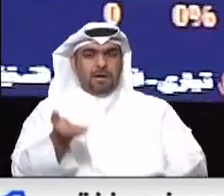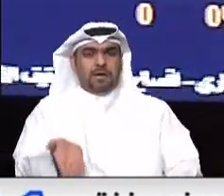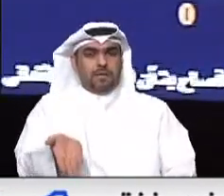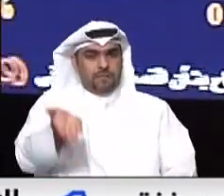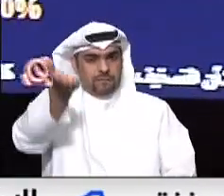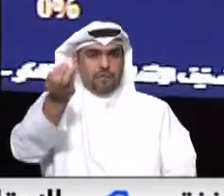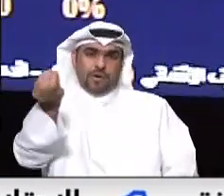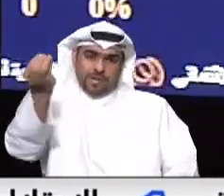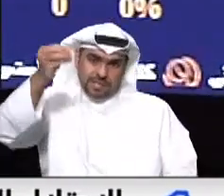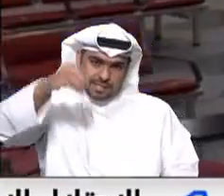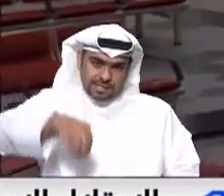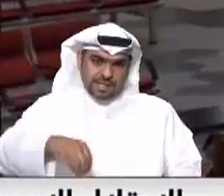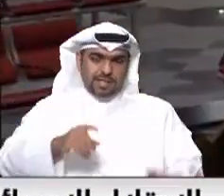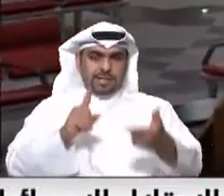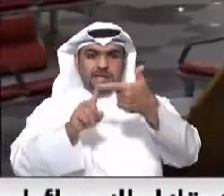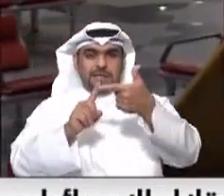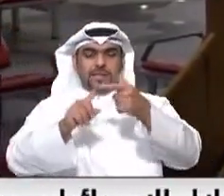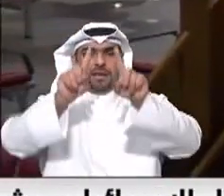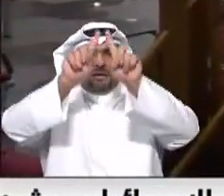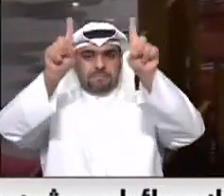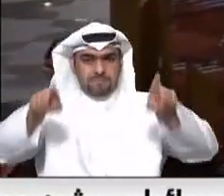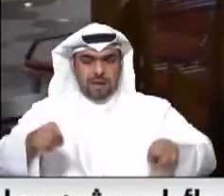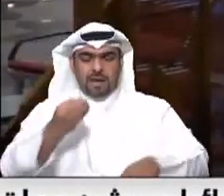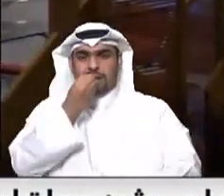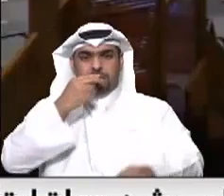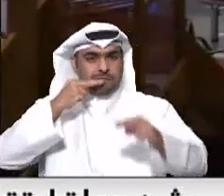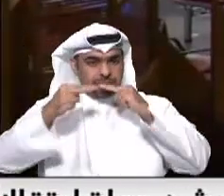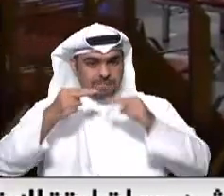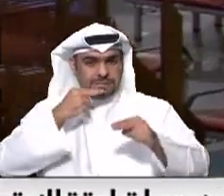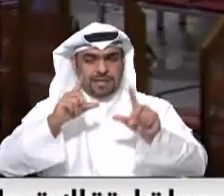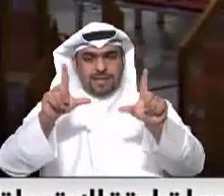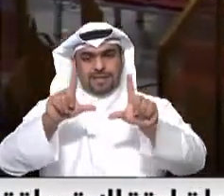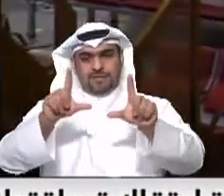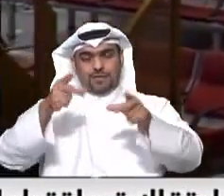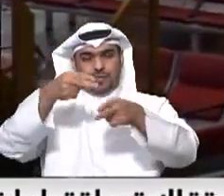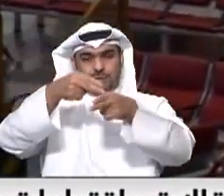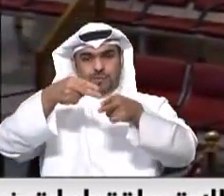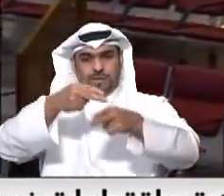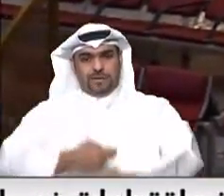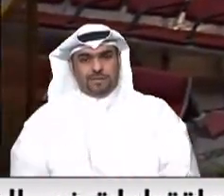يتصدرها قطاع السلع الاستهلاكية. فيصل الجاسم، تلفزيون دولة الكويت.